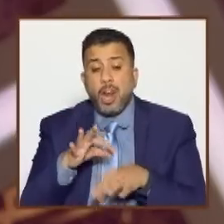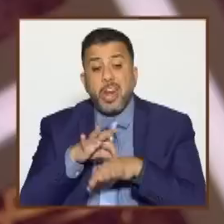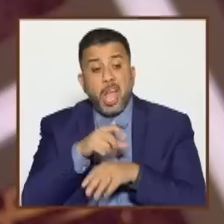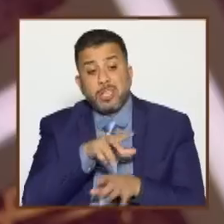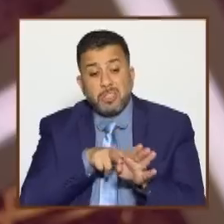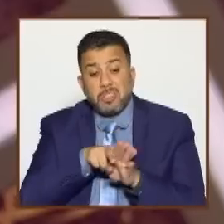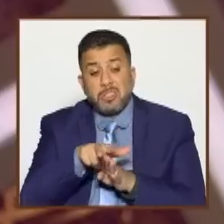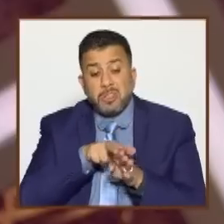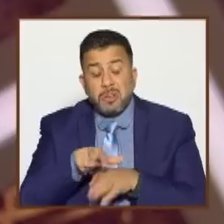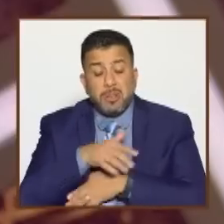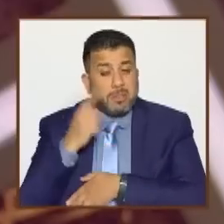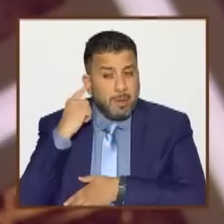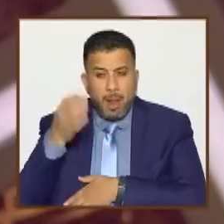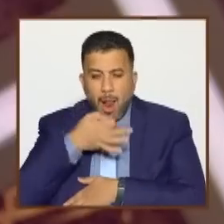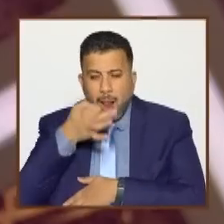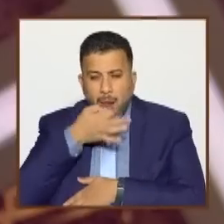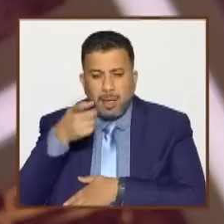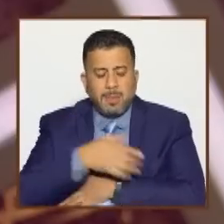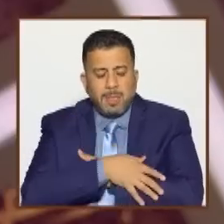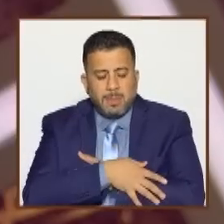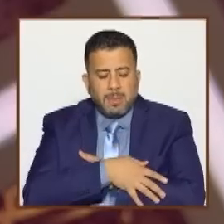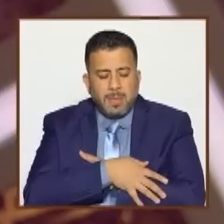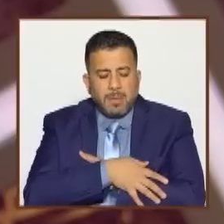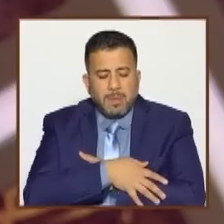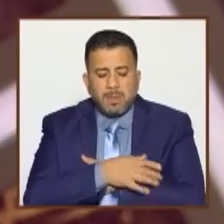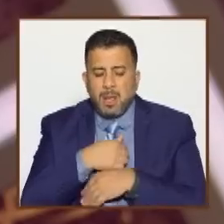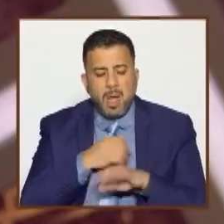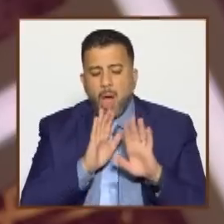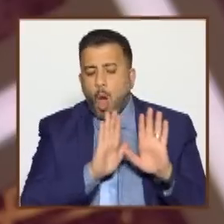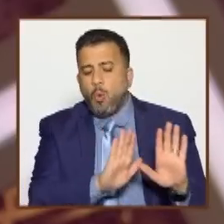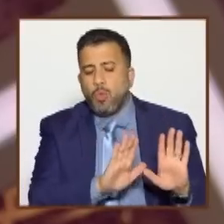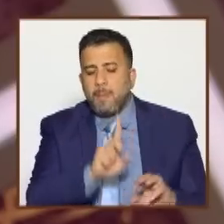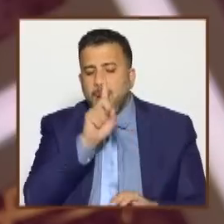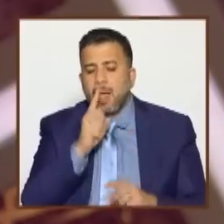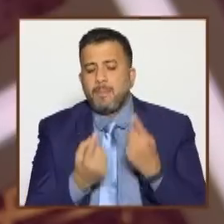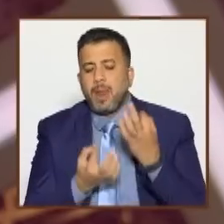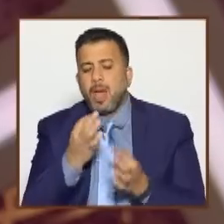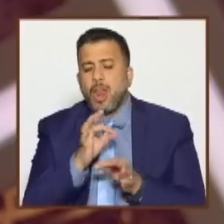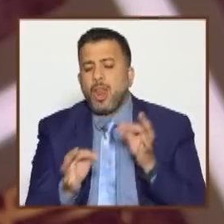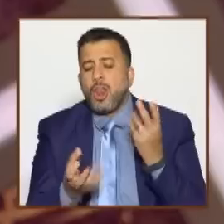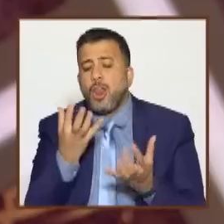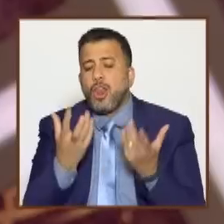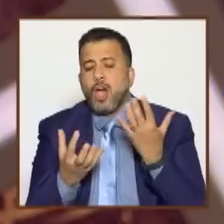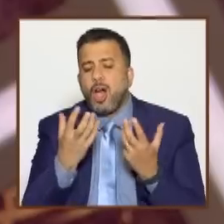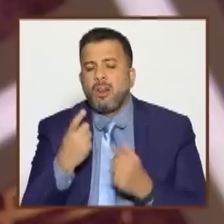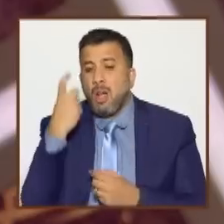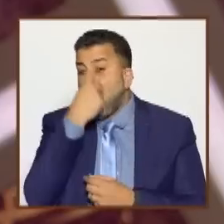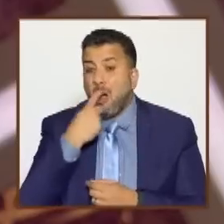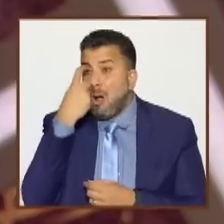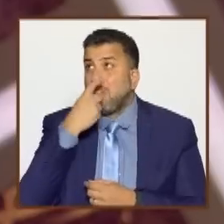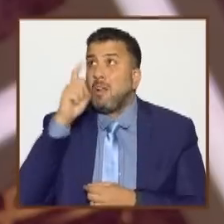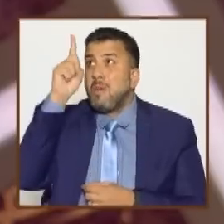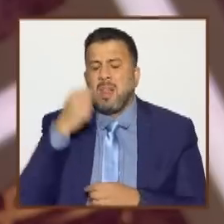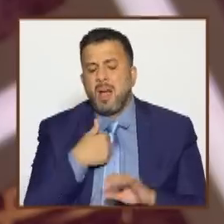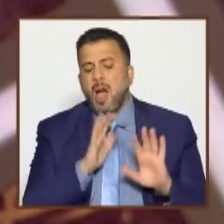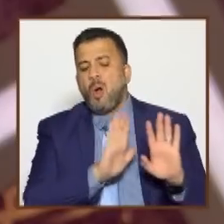استعاذ: وسيق الذين كفروا إلى جهنم زمرا، تقول: أعوذ بالله من النار، أعوذ بالله من غضب الله مثلا. هذا هو الثابت